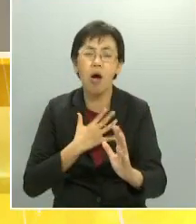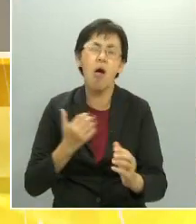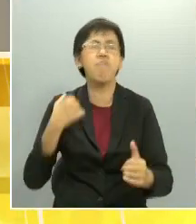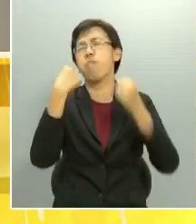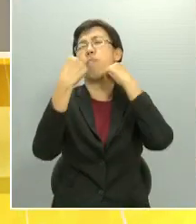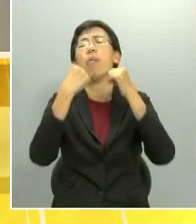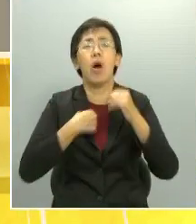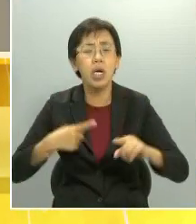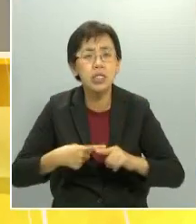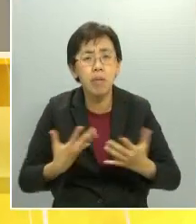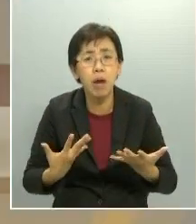มันใช่เหรอนี่เหมือน